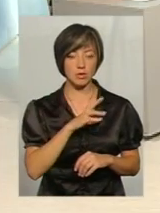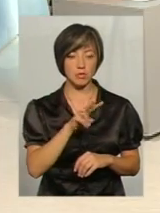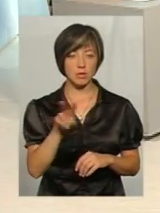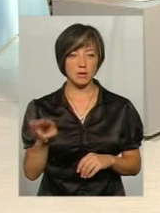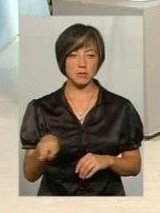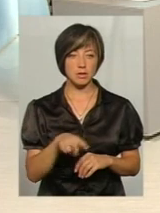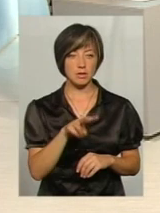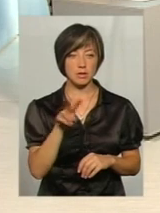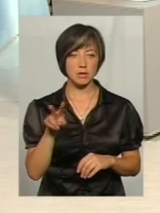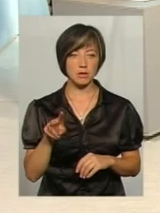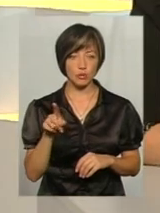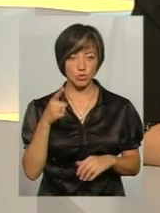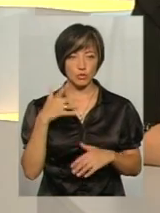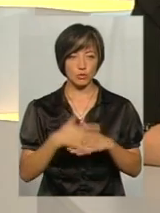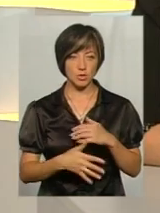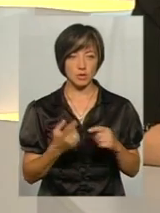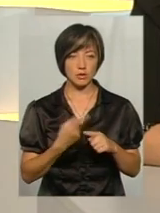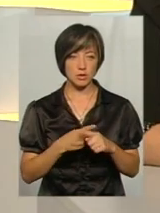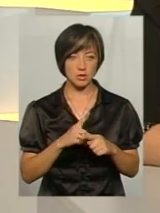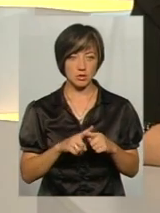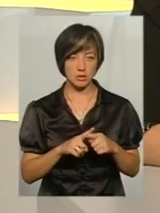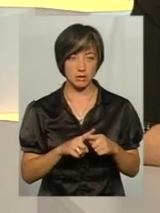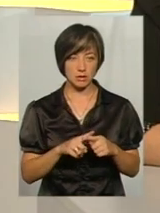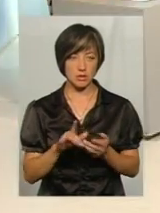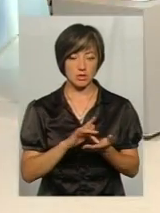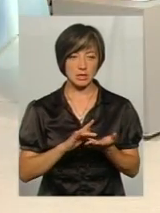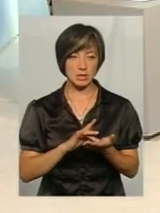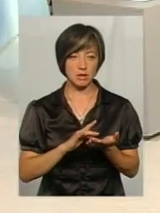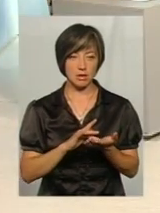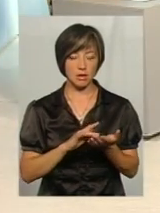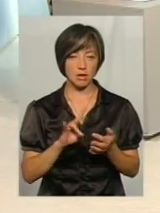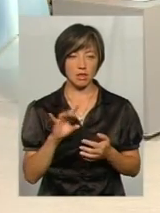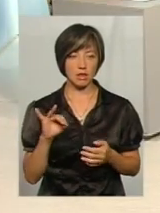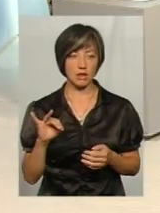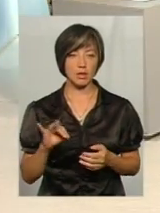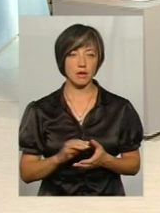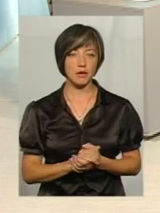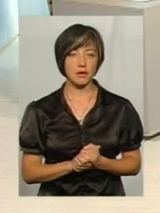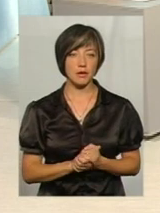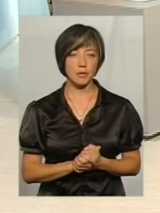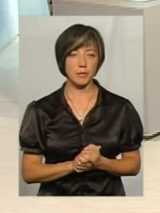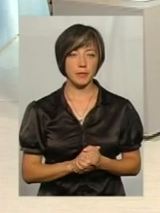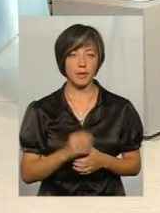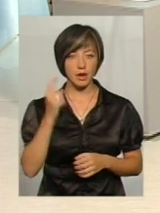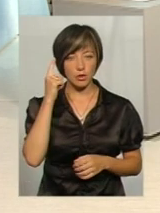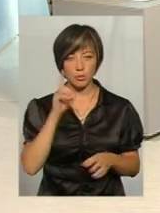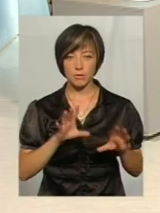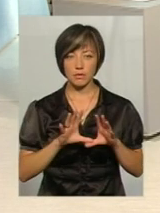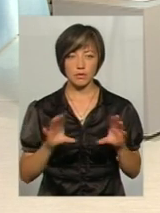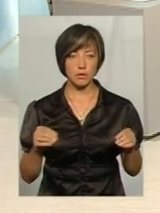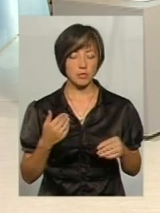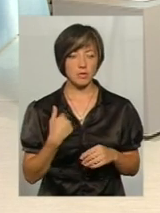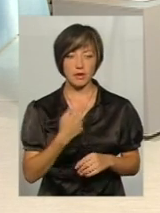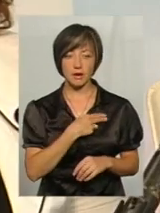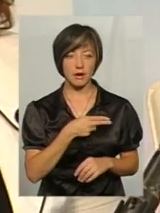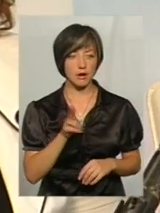на это все и... Тільки тоді ви зрозуміли, що це були цигани, да. так? Да. Я думаю, все, мне